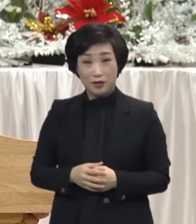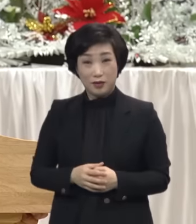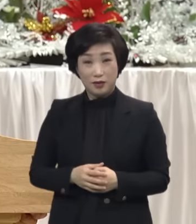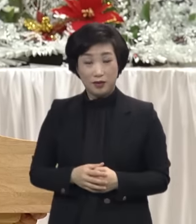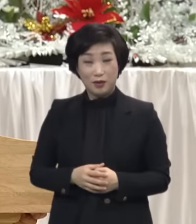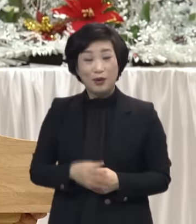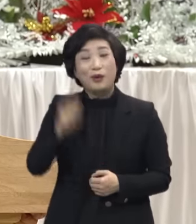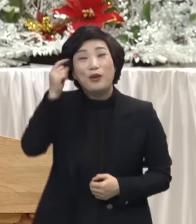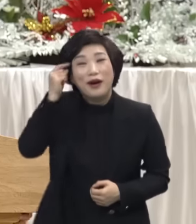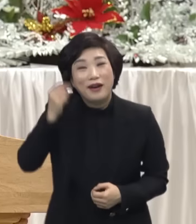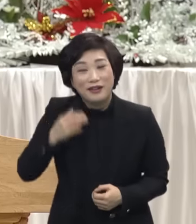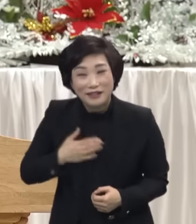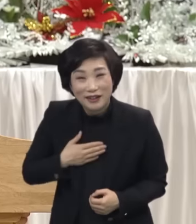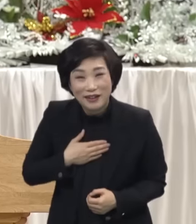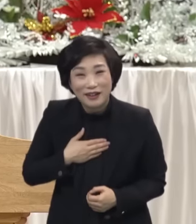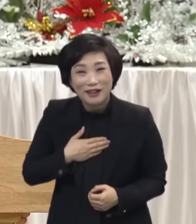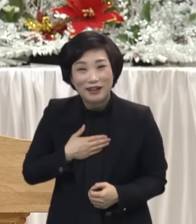왜 그렇습니까?